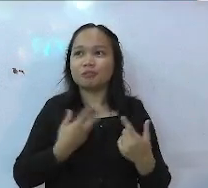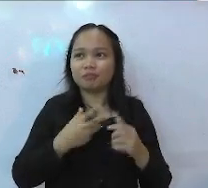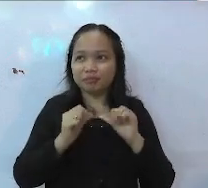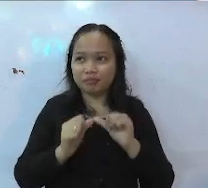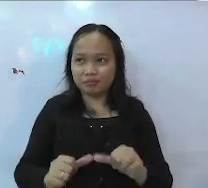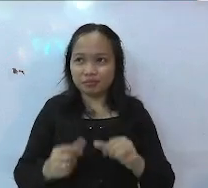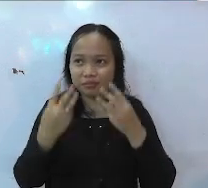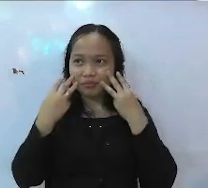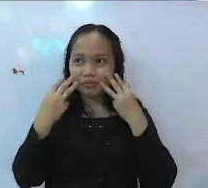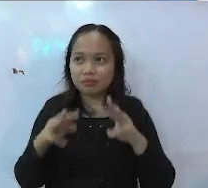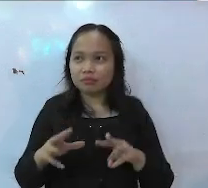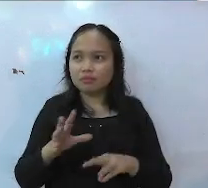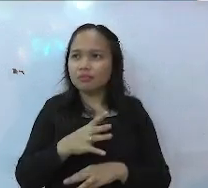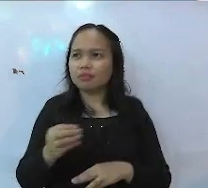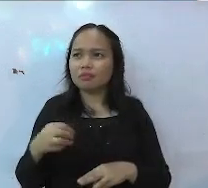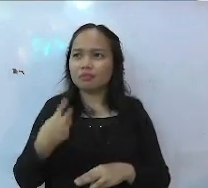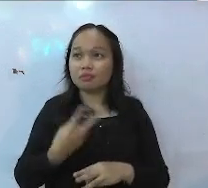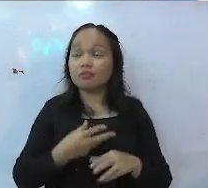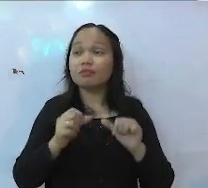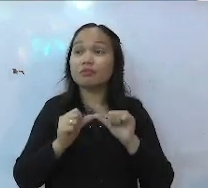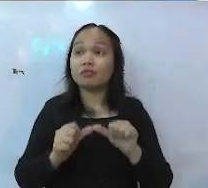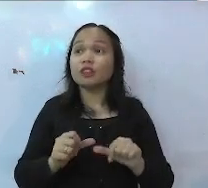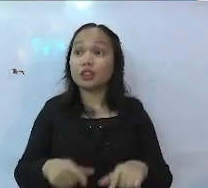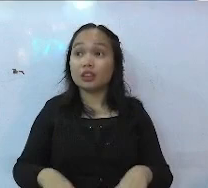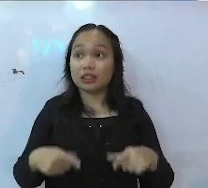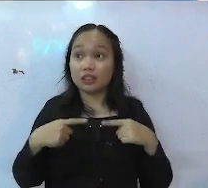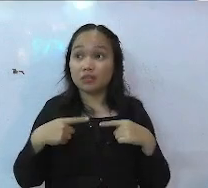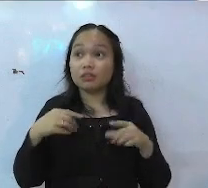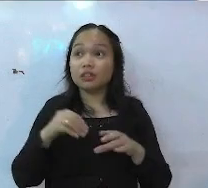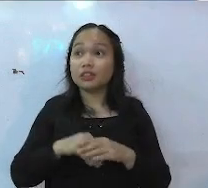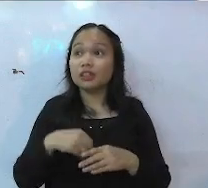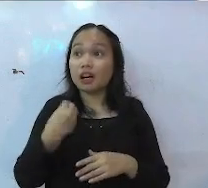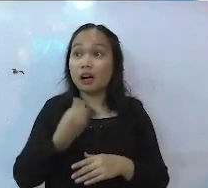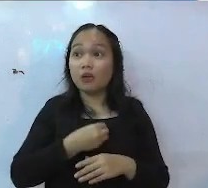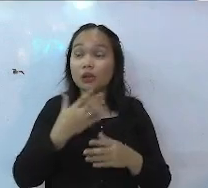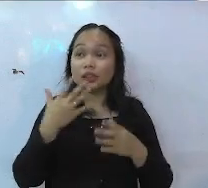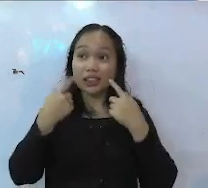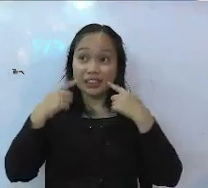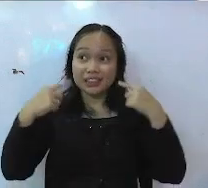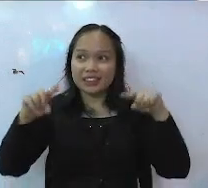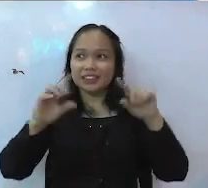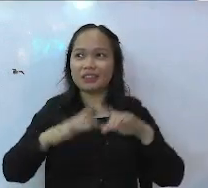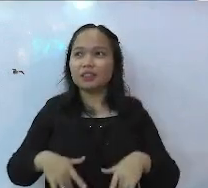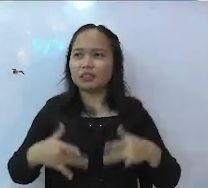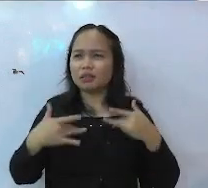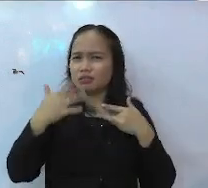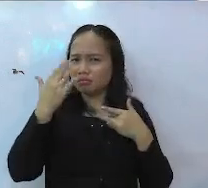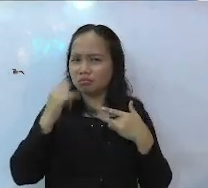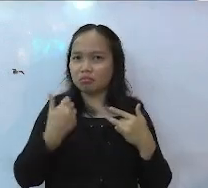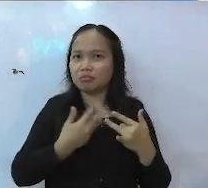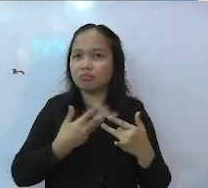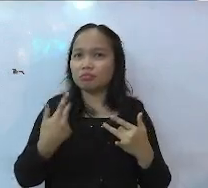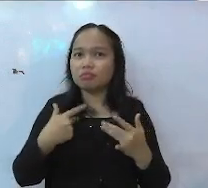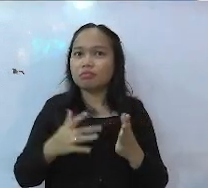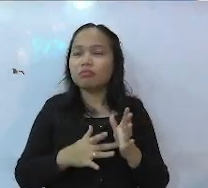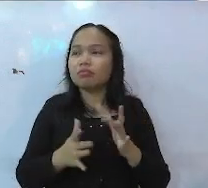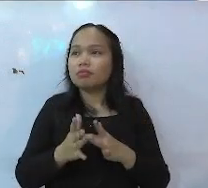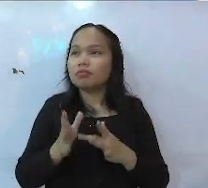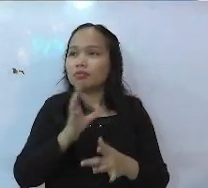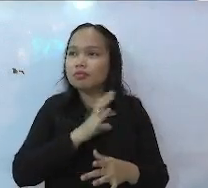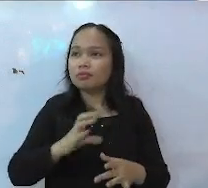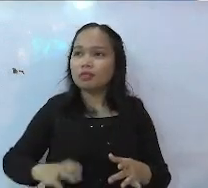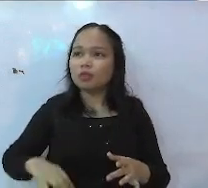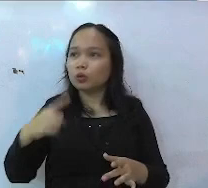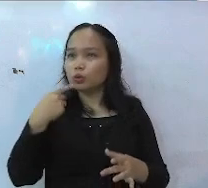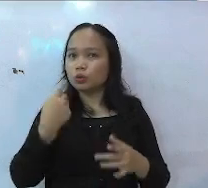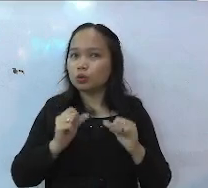amen amen patuloy tayong namumuhay ng isang panalong buhay sa kadahilanan ng meron tayong kristong buhay